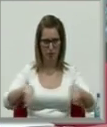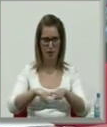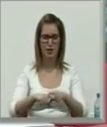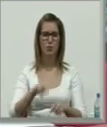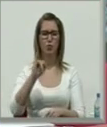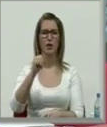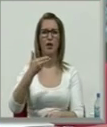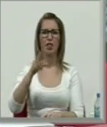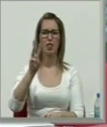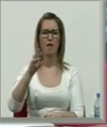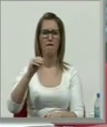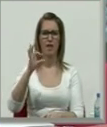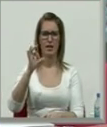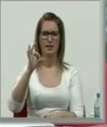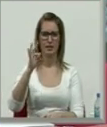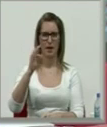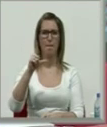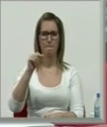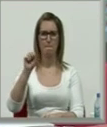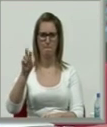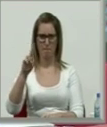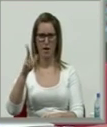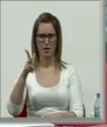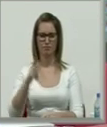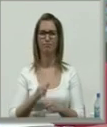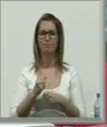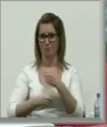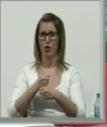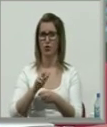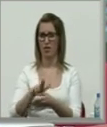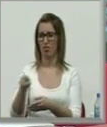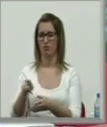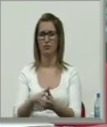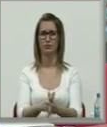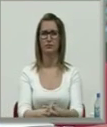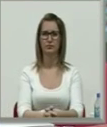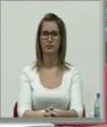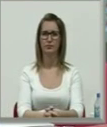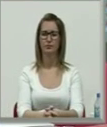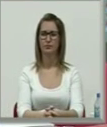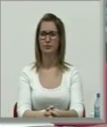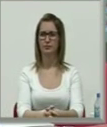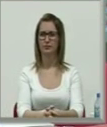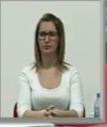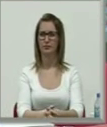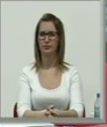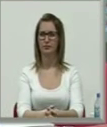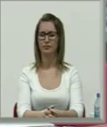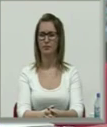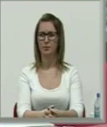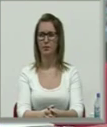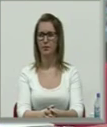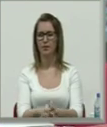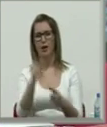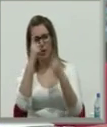spędzamy codziennie bardzo dużo czasu, tym bardziej takie wypowiedzi uważam, że nie do końca są przemyślane,